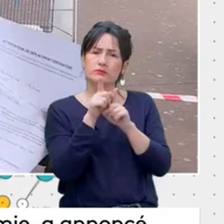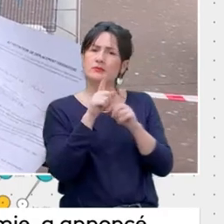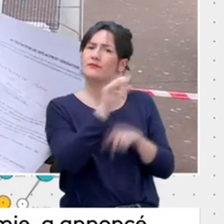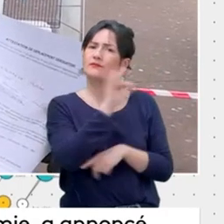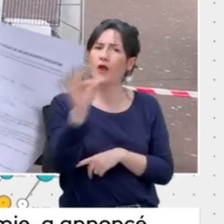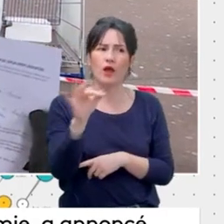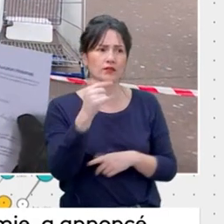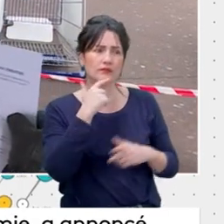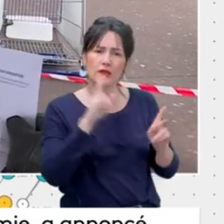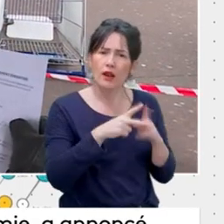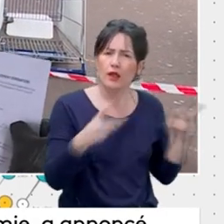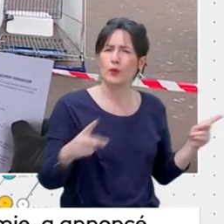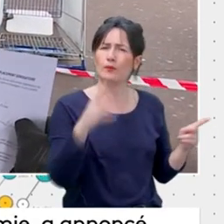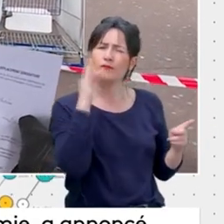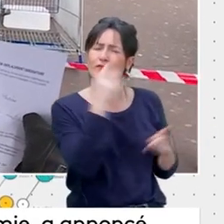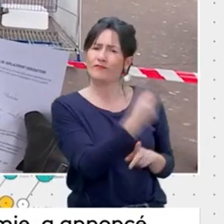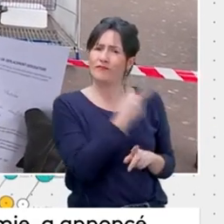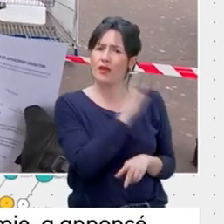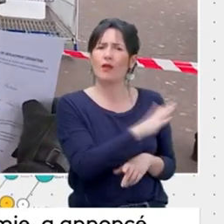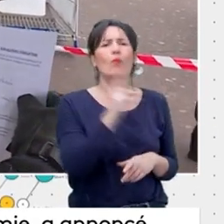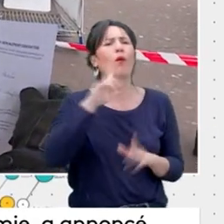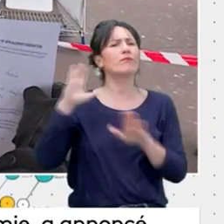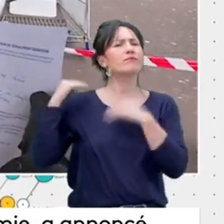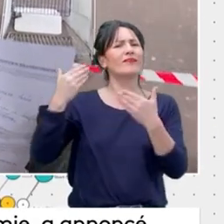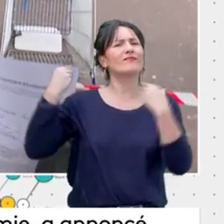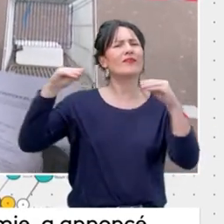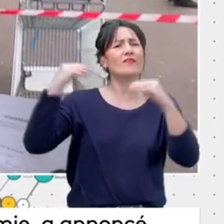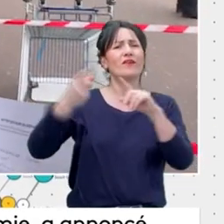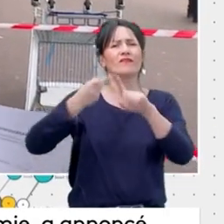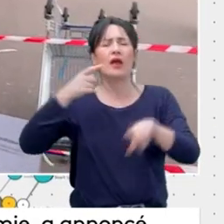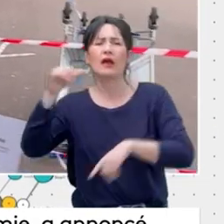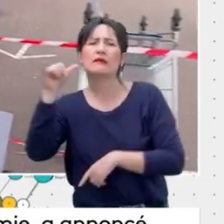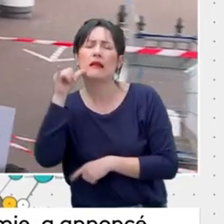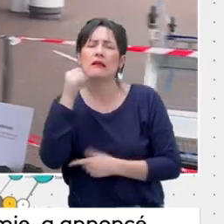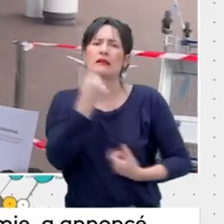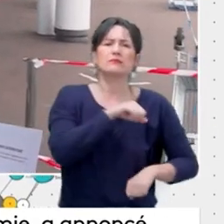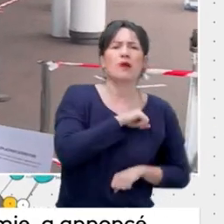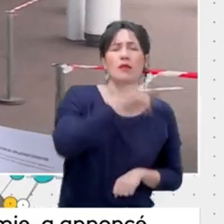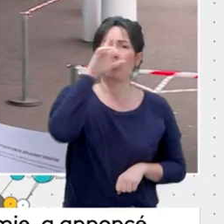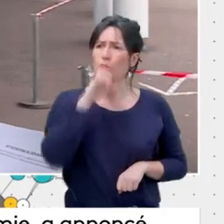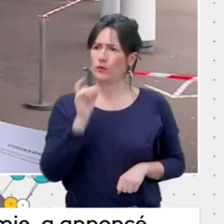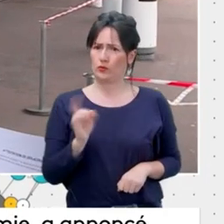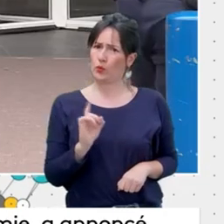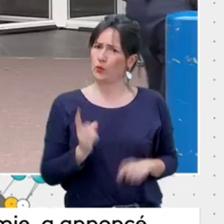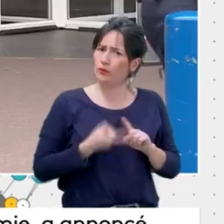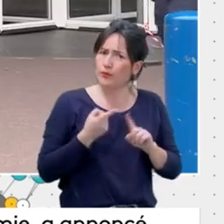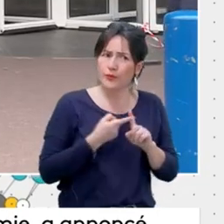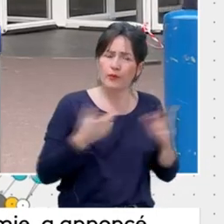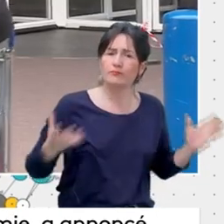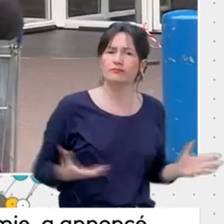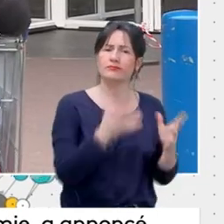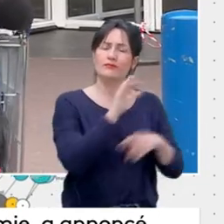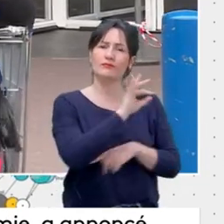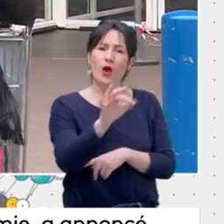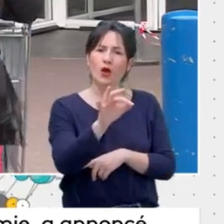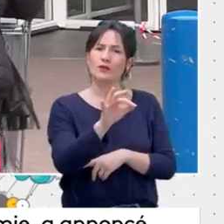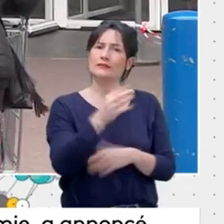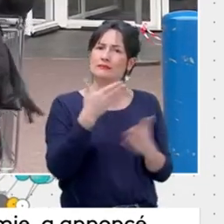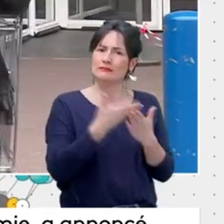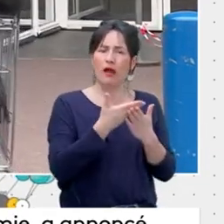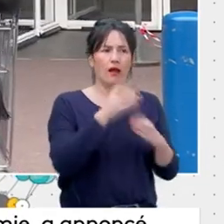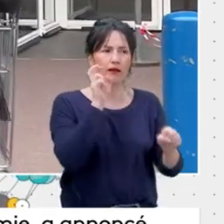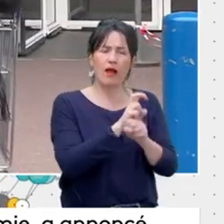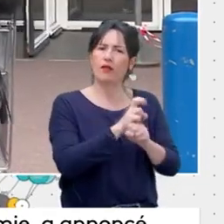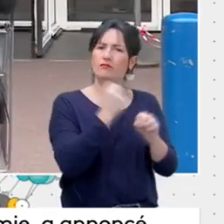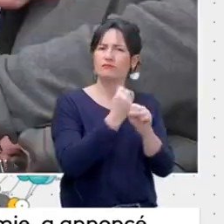jusqu'à maintenant beaucoup de produits italiens, espagnols, portugais et ailleurs. Privilégier l'achat français, c'est aussi maintenir l'économie, maintenir les emplois,